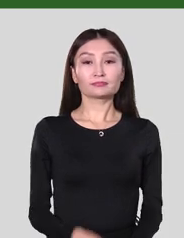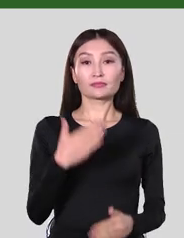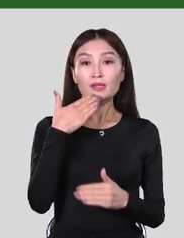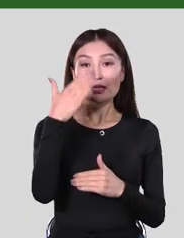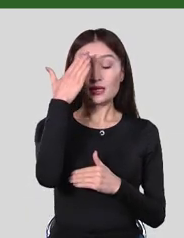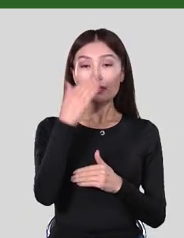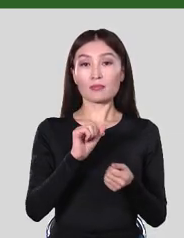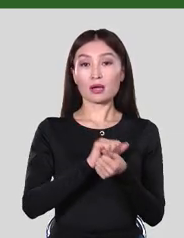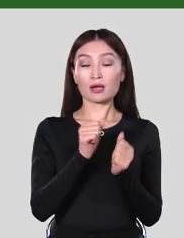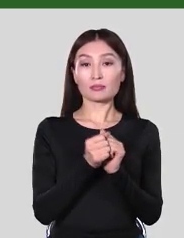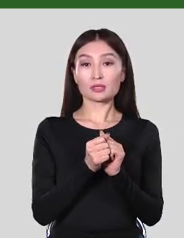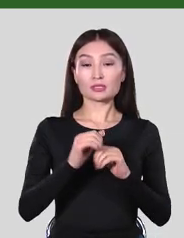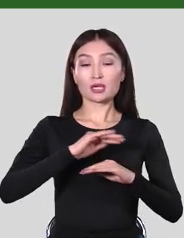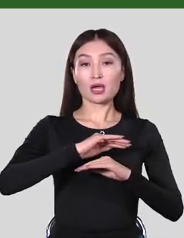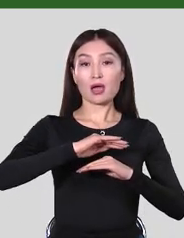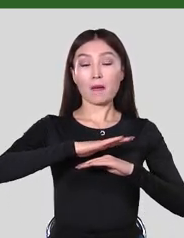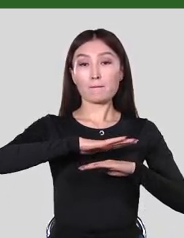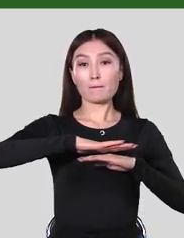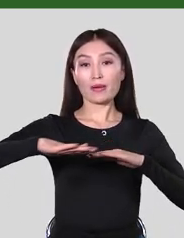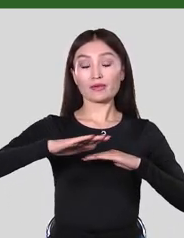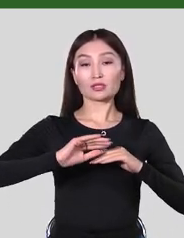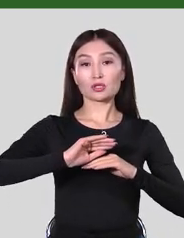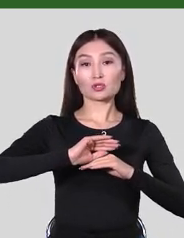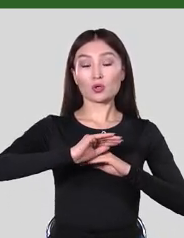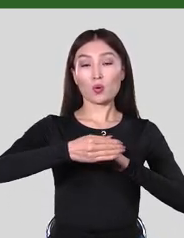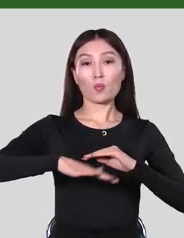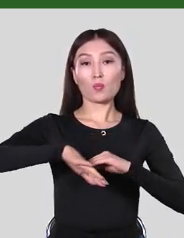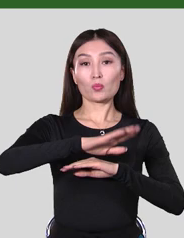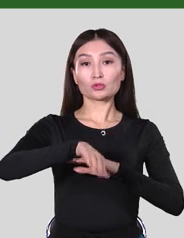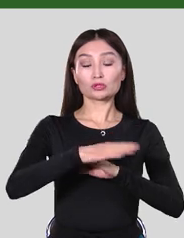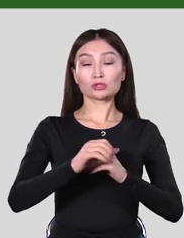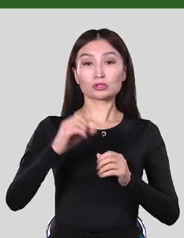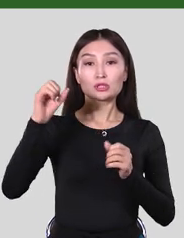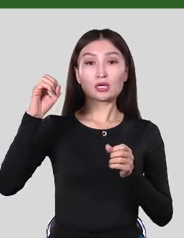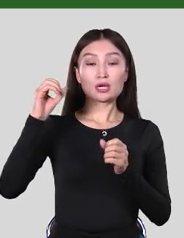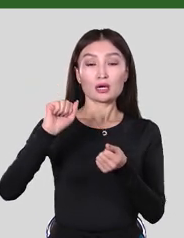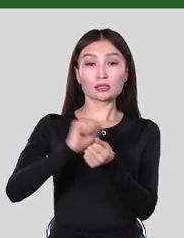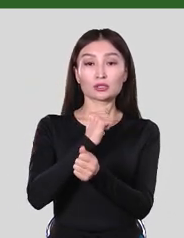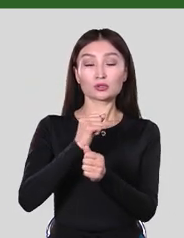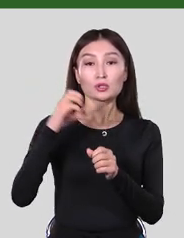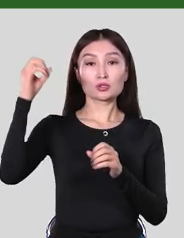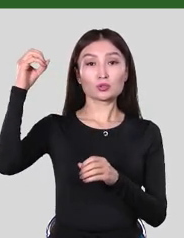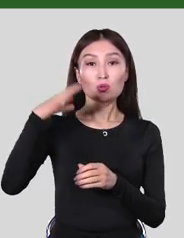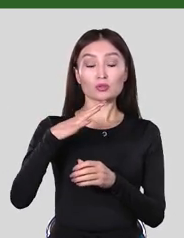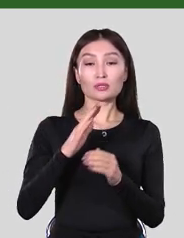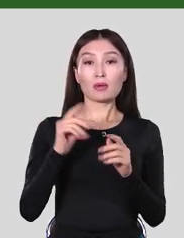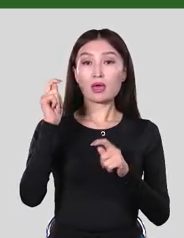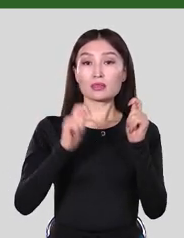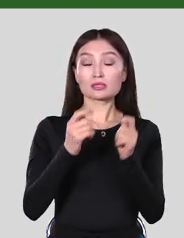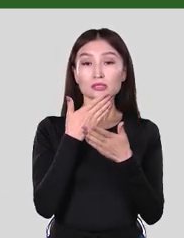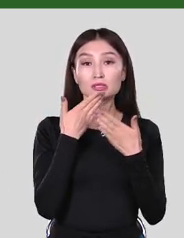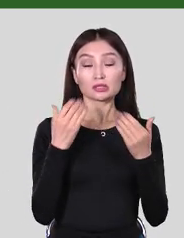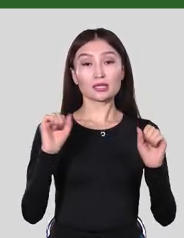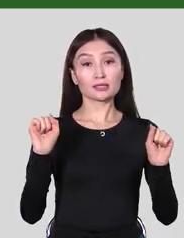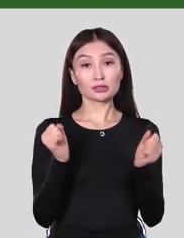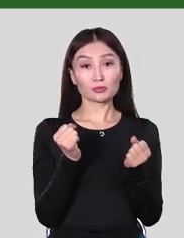Летом каменистая поверхность пустыни выжжена солнцем и лишена растительности. Дождей нет и